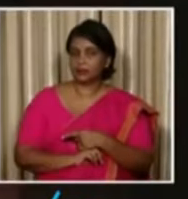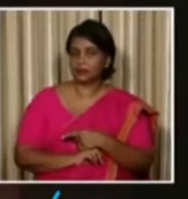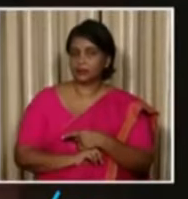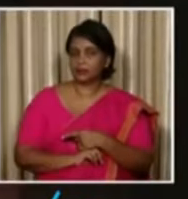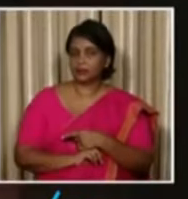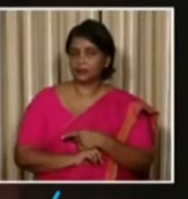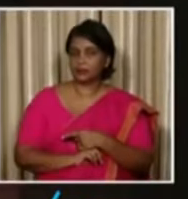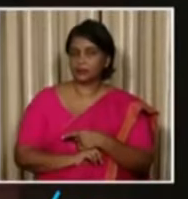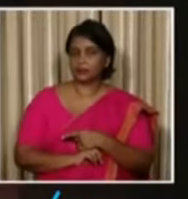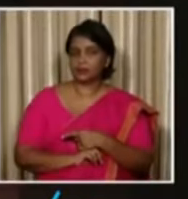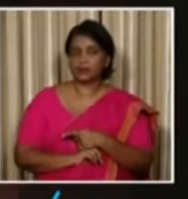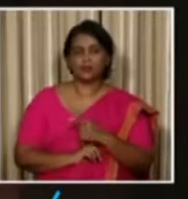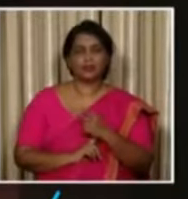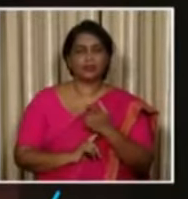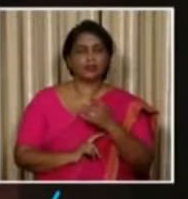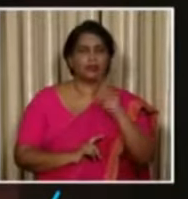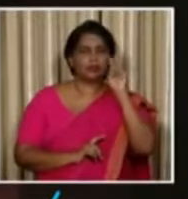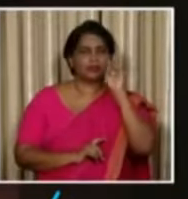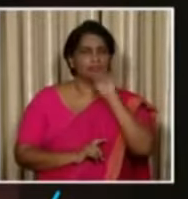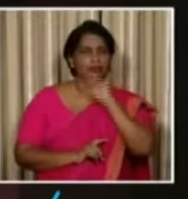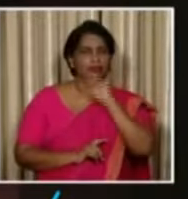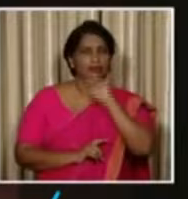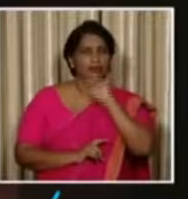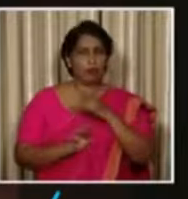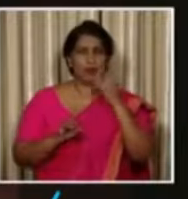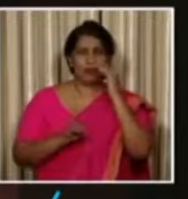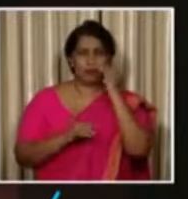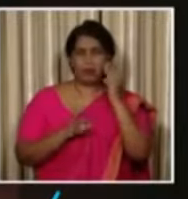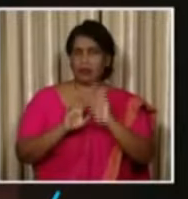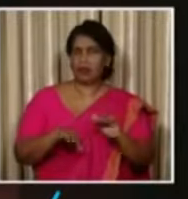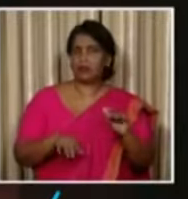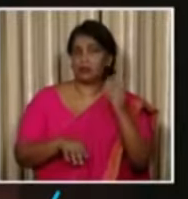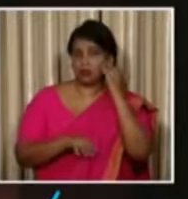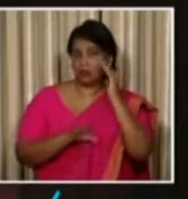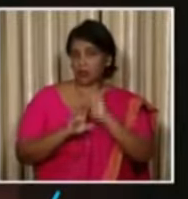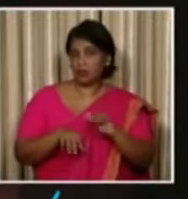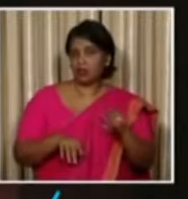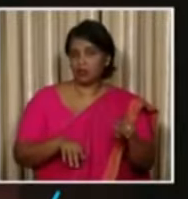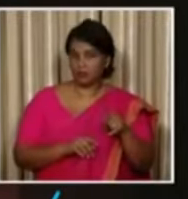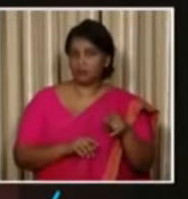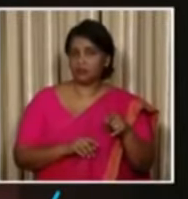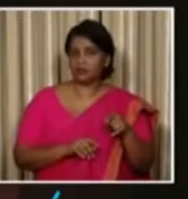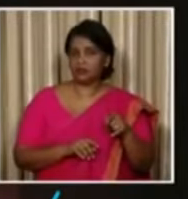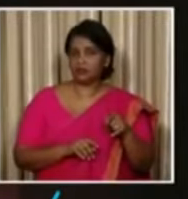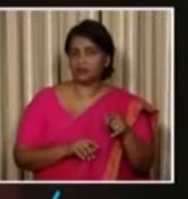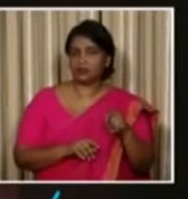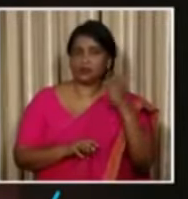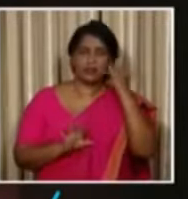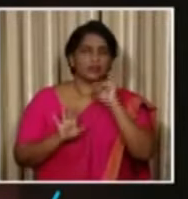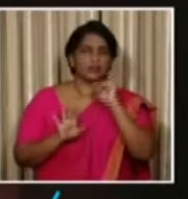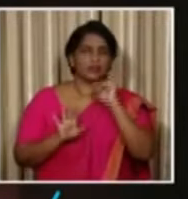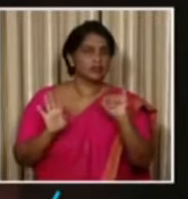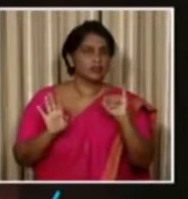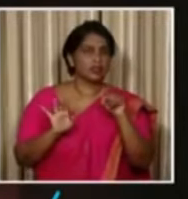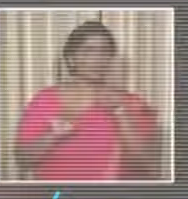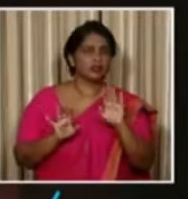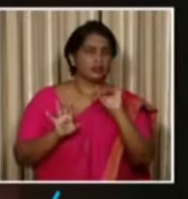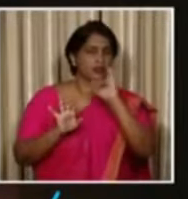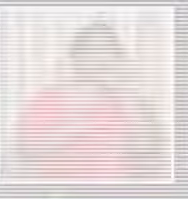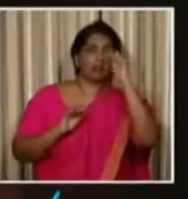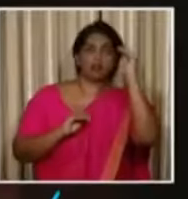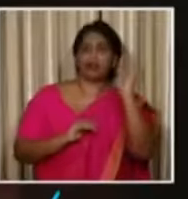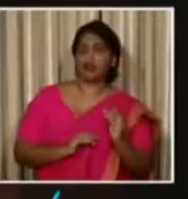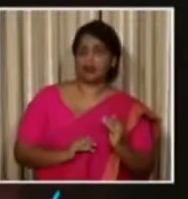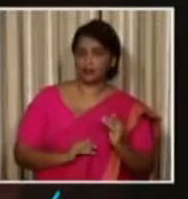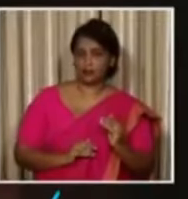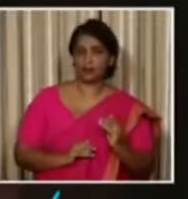හරහා ලිංගික සේවනයේට බාල වයස්කාර දරුවන් ekeni gehanu daruwange wayasa 16 sita 14 dakwa